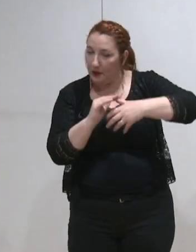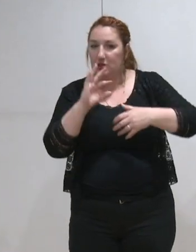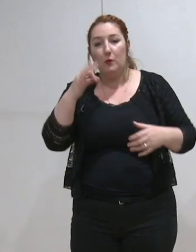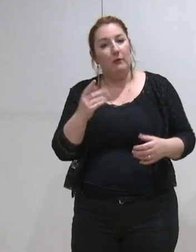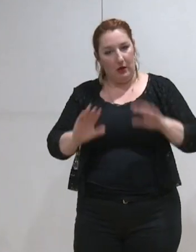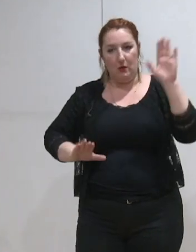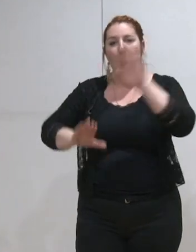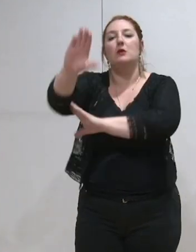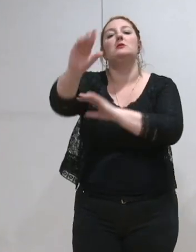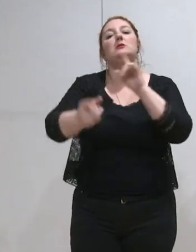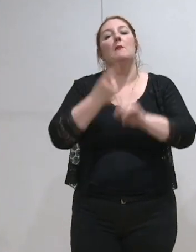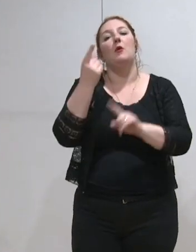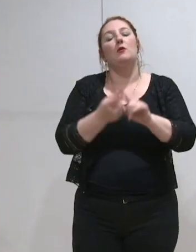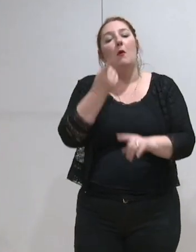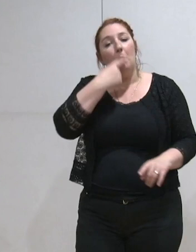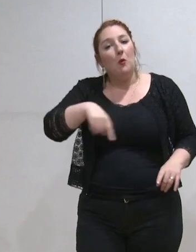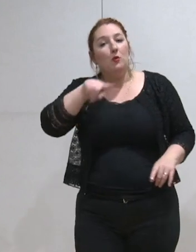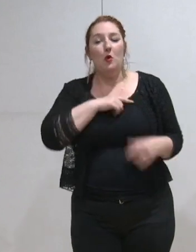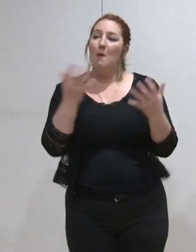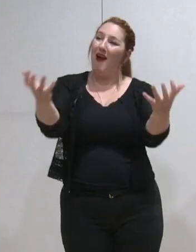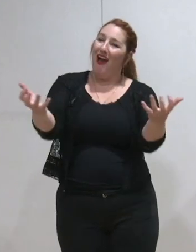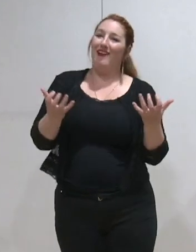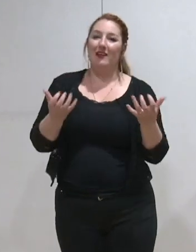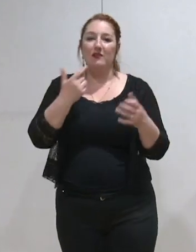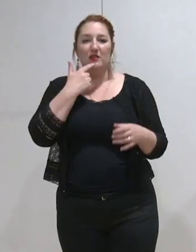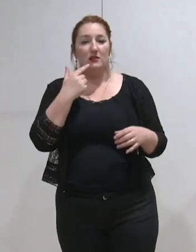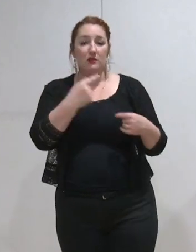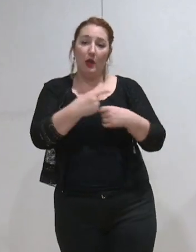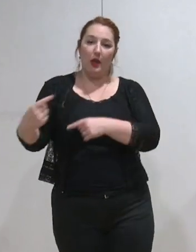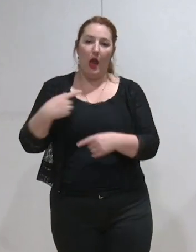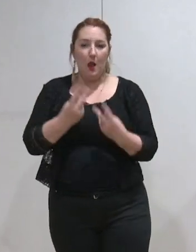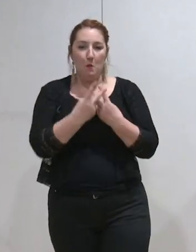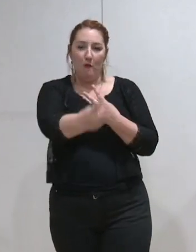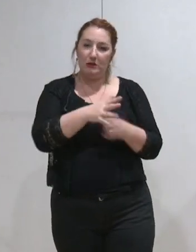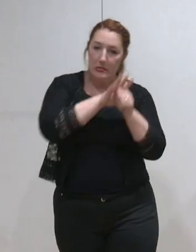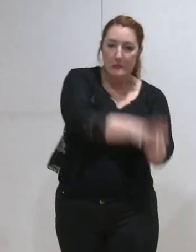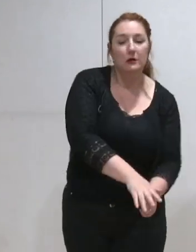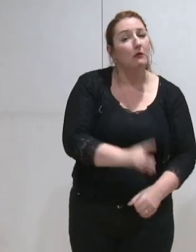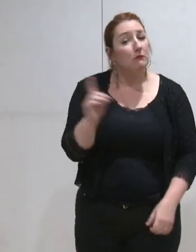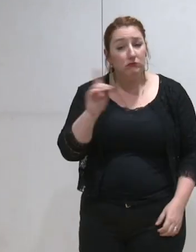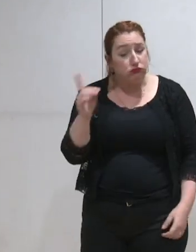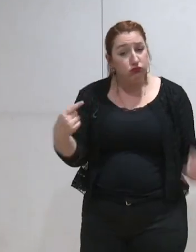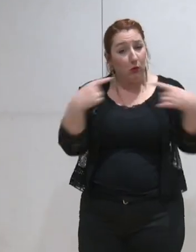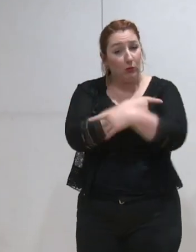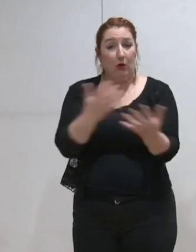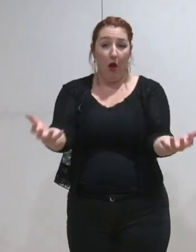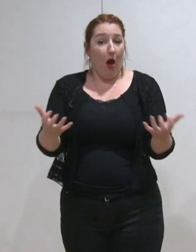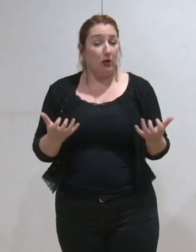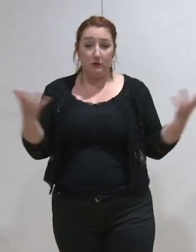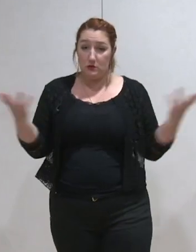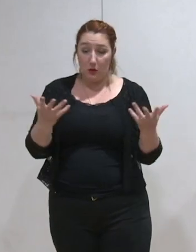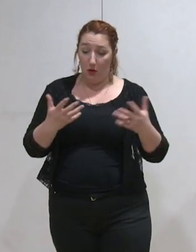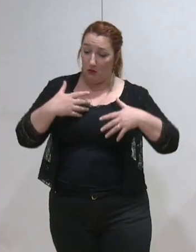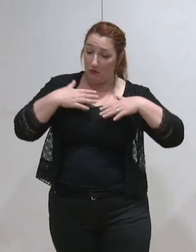l'attractivité n'est pas une posture consistant à dépouiller son voisin mais est une posture destinée à créer des